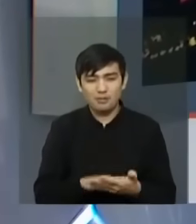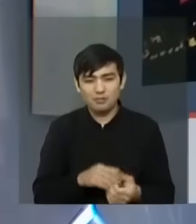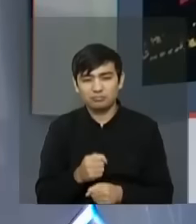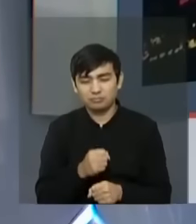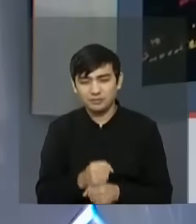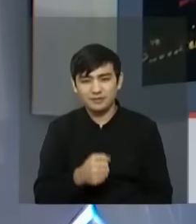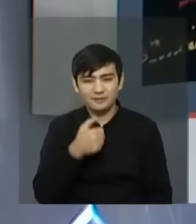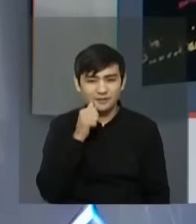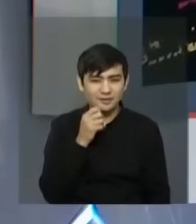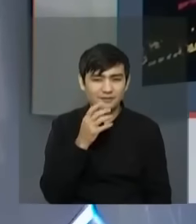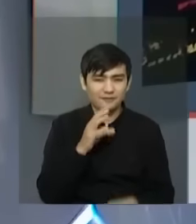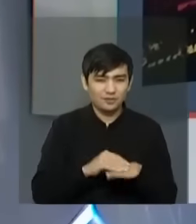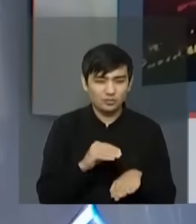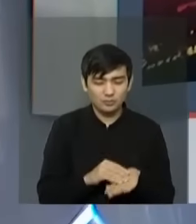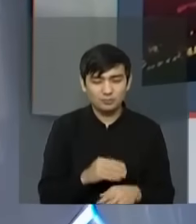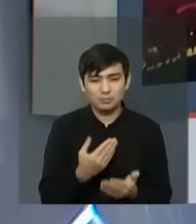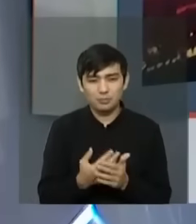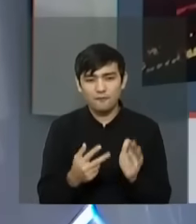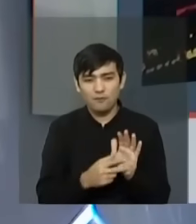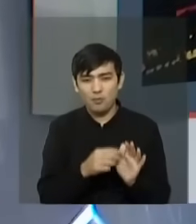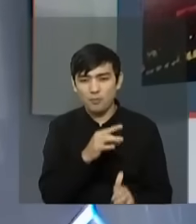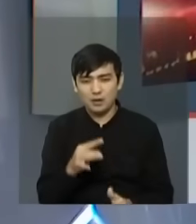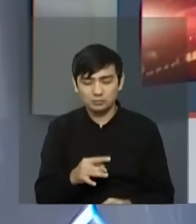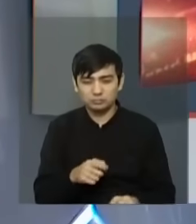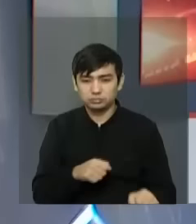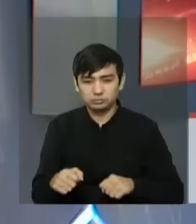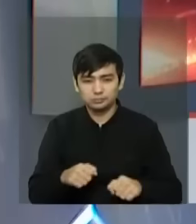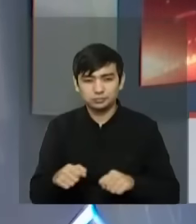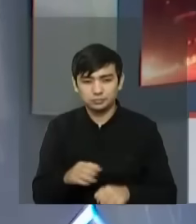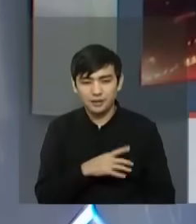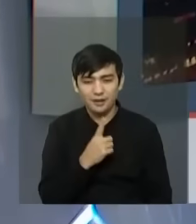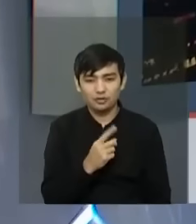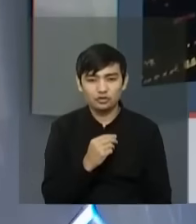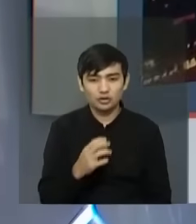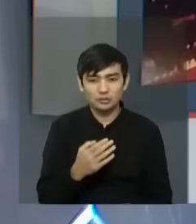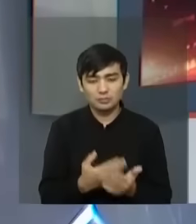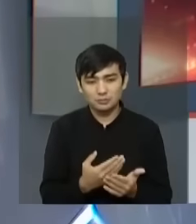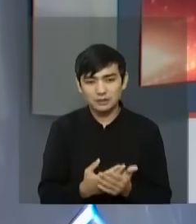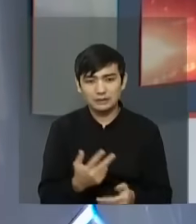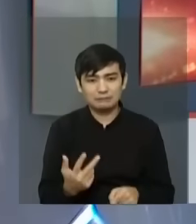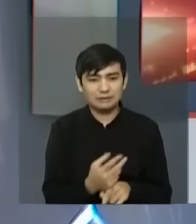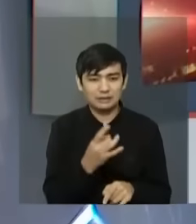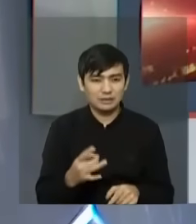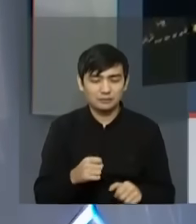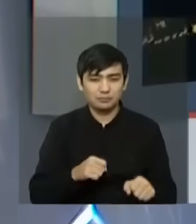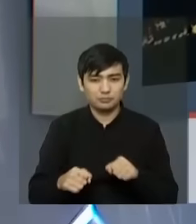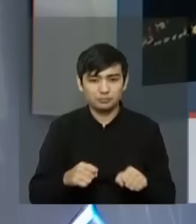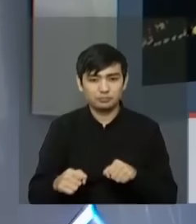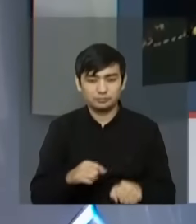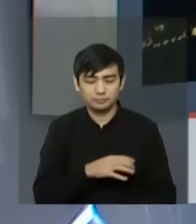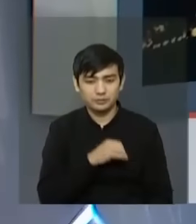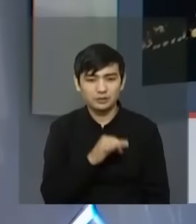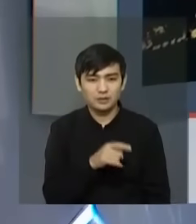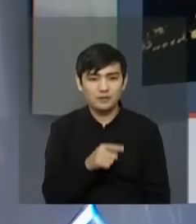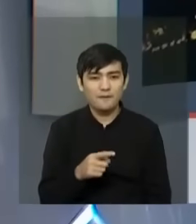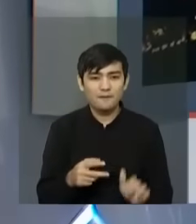өткен түні мегаполис маңында 8 рет жер сілкінген. Ал небәрі 1 сағаттың ішінде 3 мәрте дүмпу болып отыр. Бұл